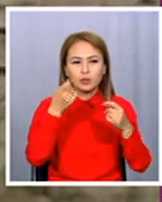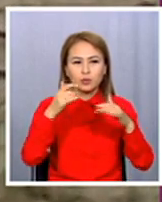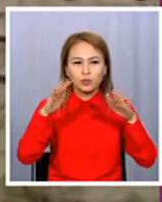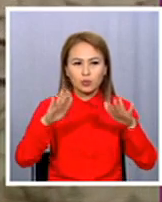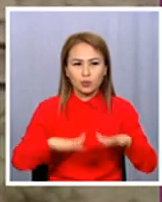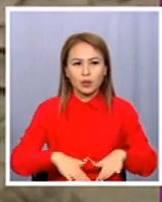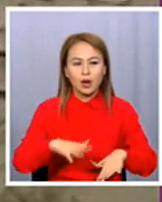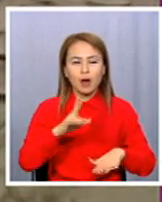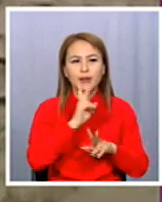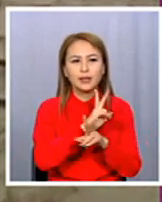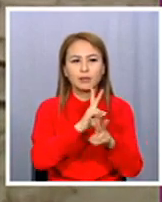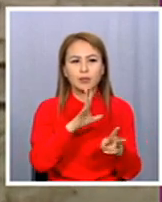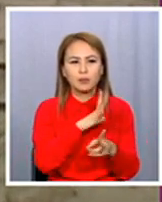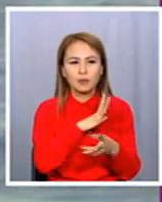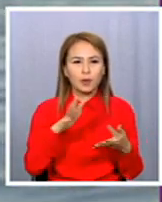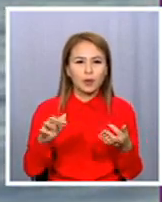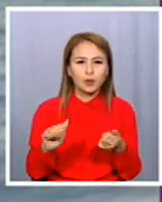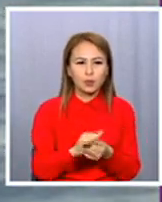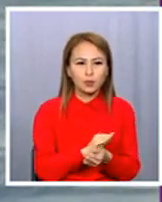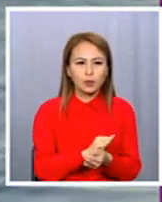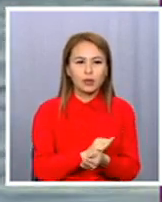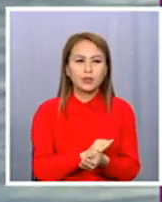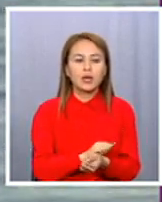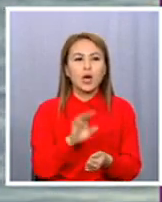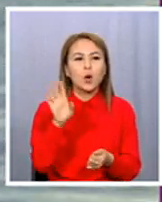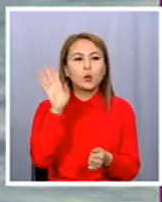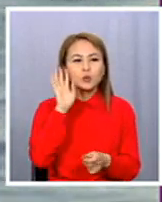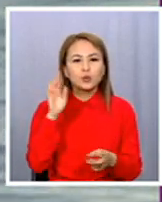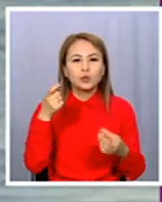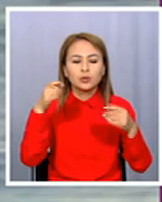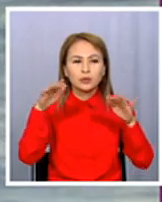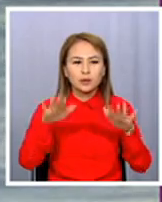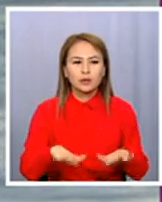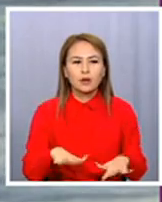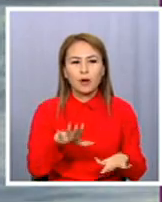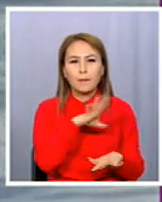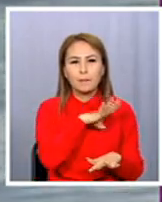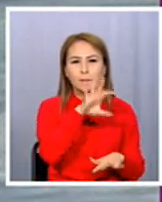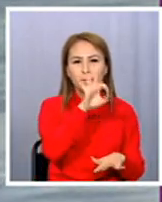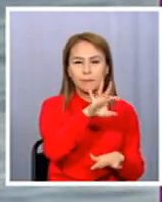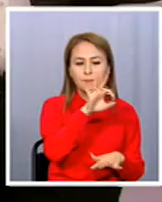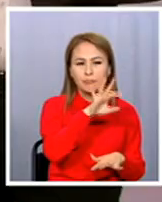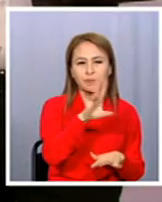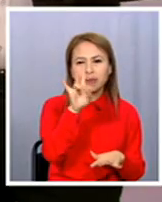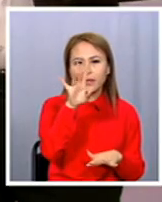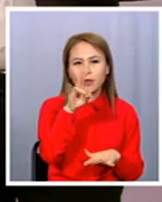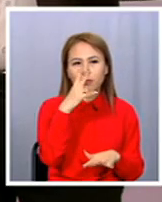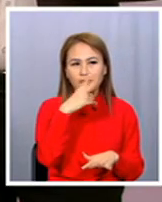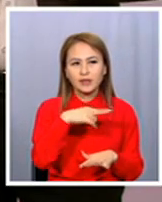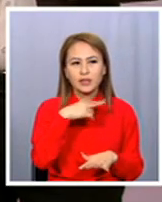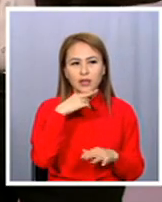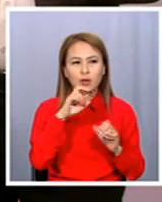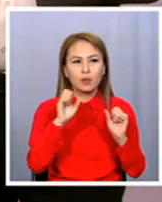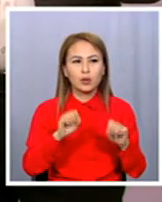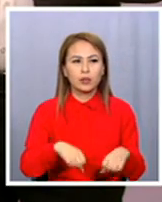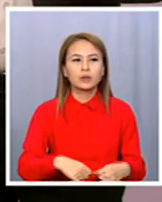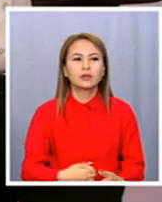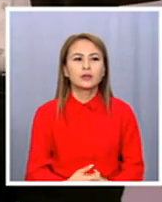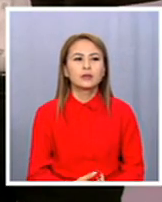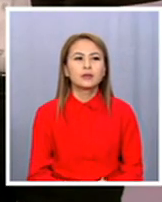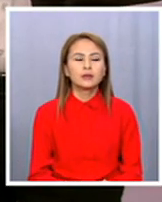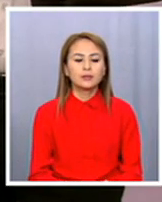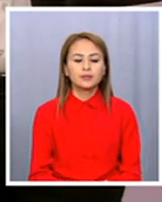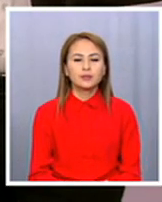ал кейбіреулері тіпті кеуіп қалады. Су деңгейінің төмендеуі қазан қараша айларында байқалады. Я балалар, Қазақ